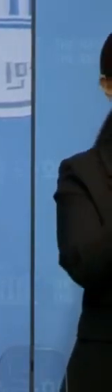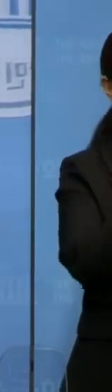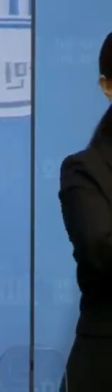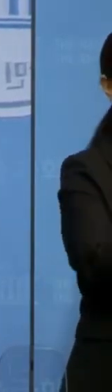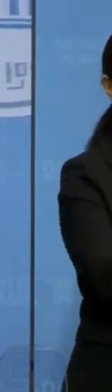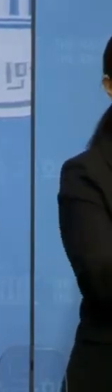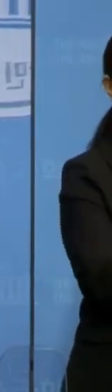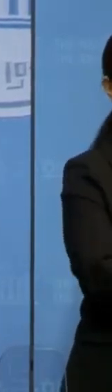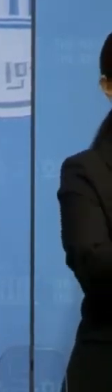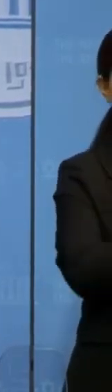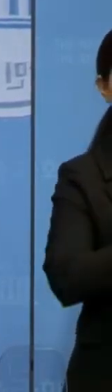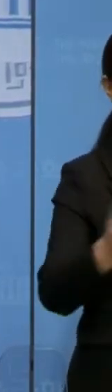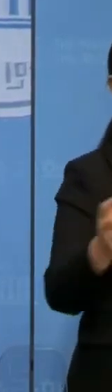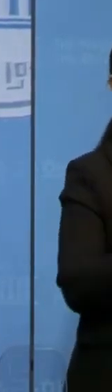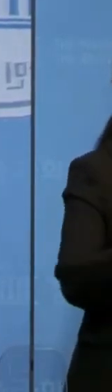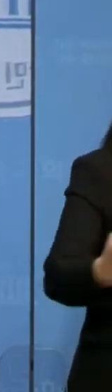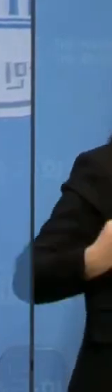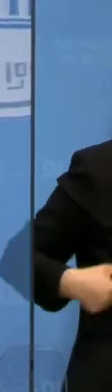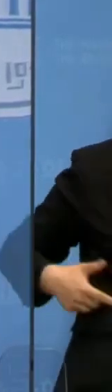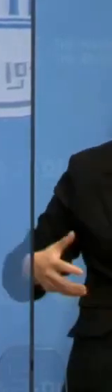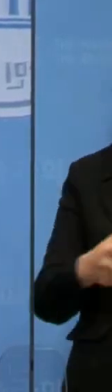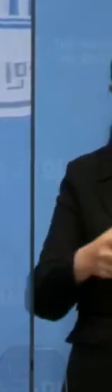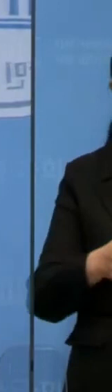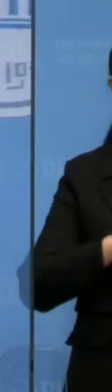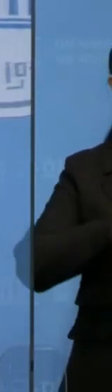반드시 이길 수 있습니다